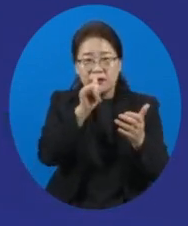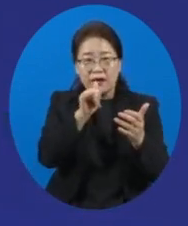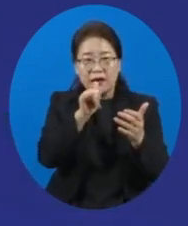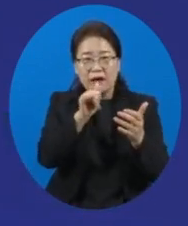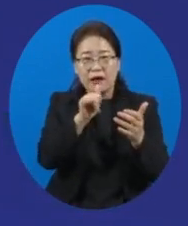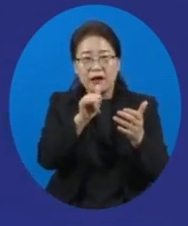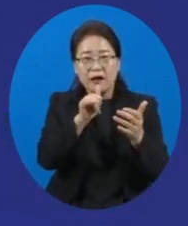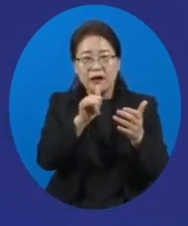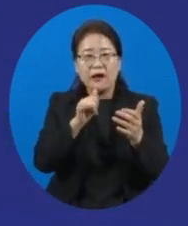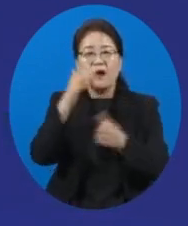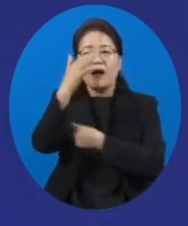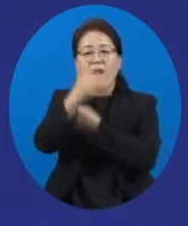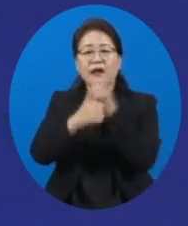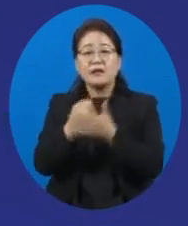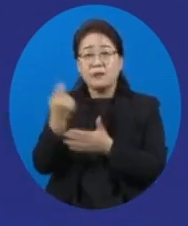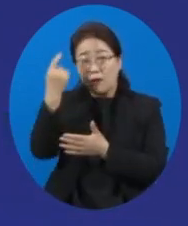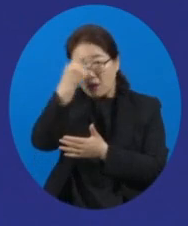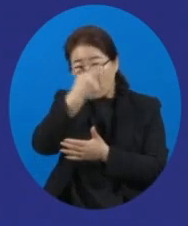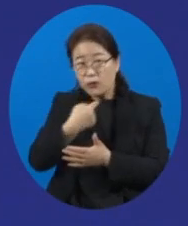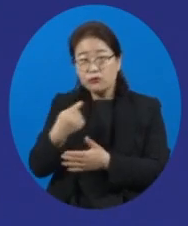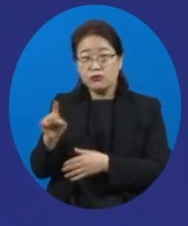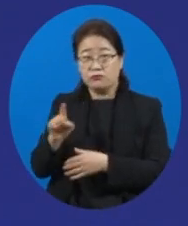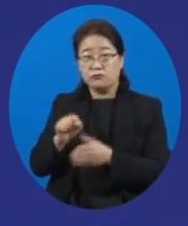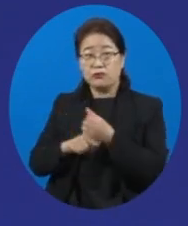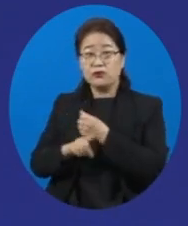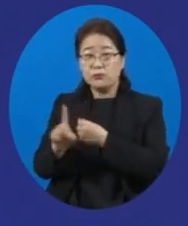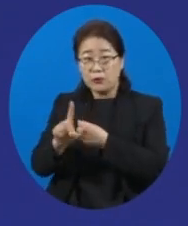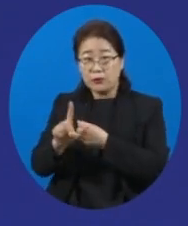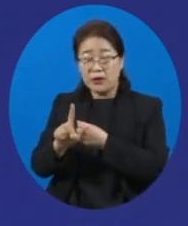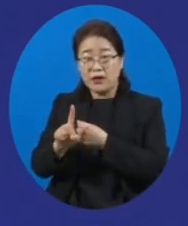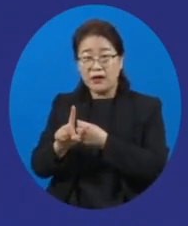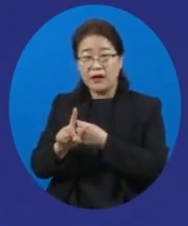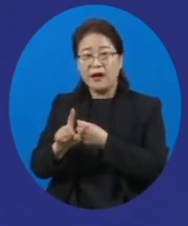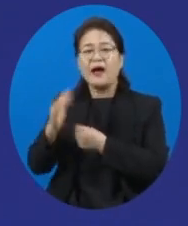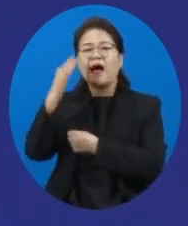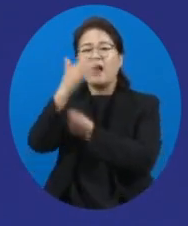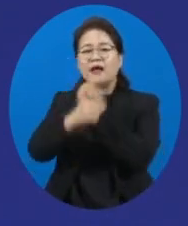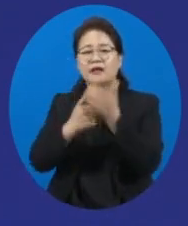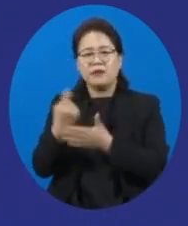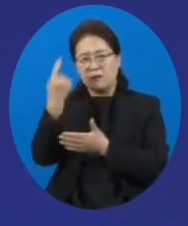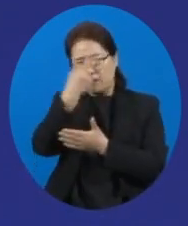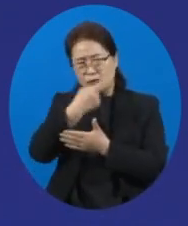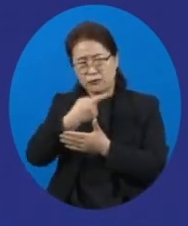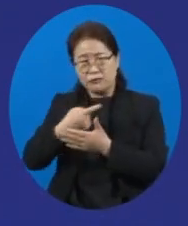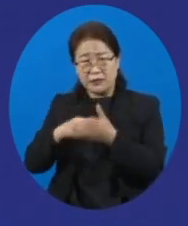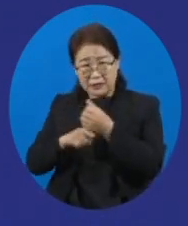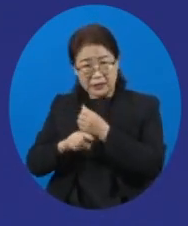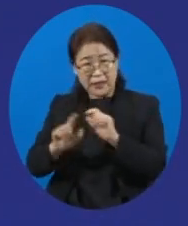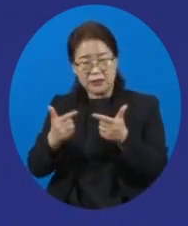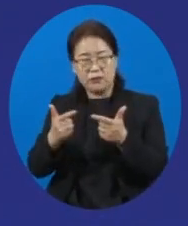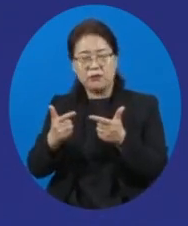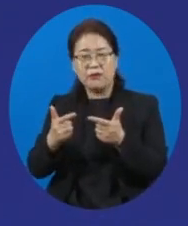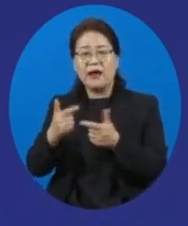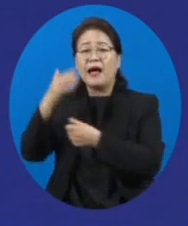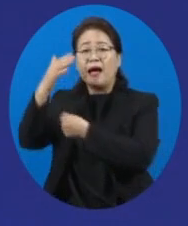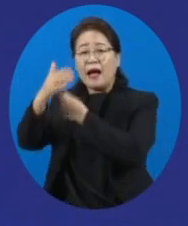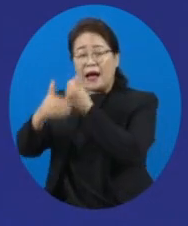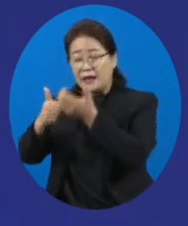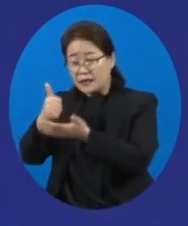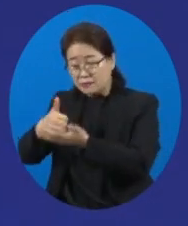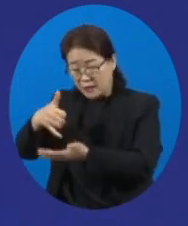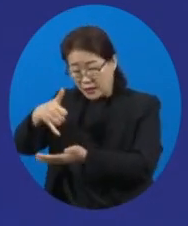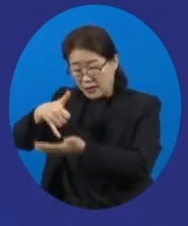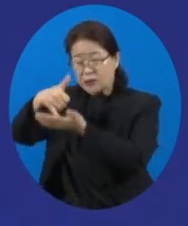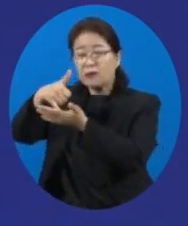무엇을 의미할까요? 하나님의 낯. 하나님의 얼굴만을 의미하는 것이 아니라 하나님의